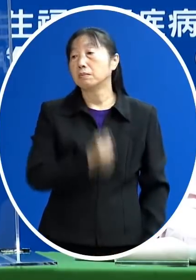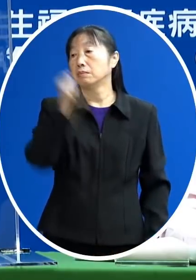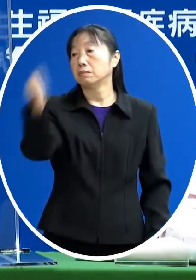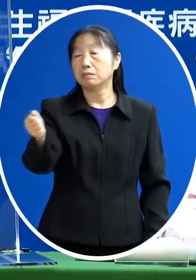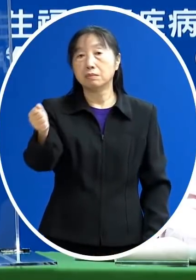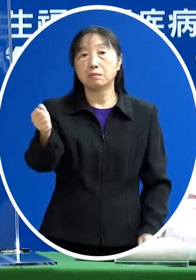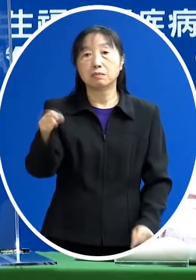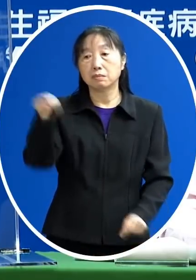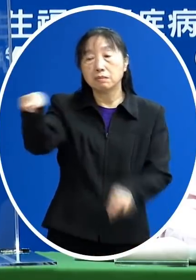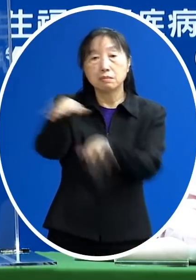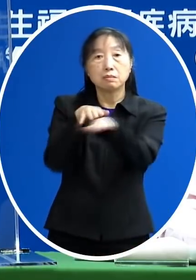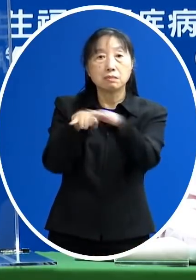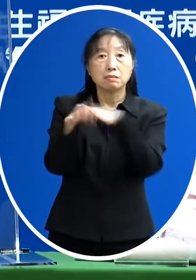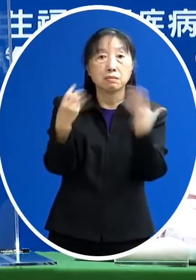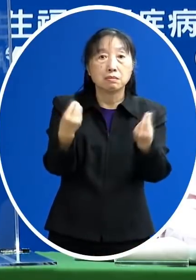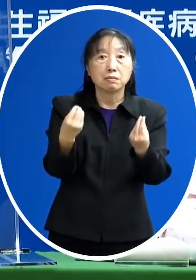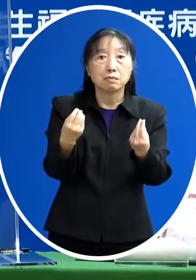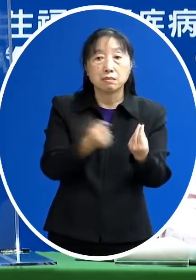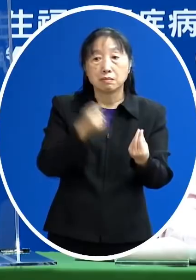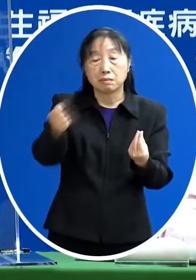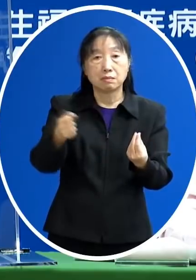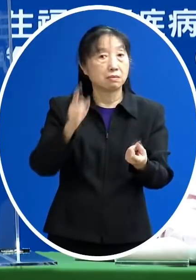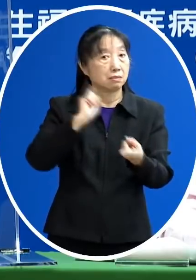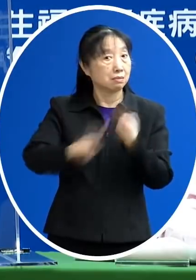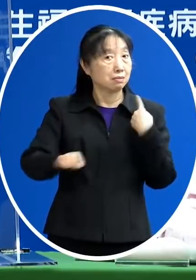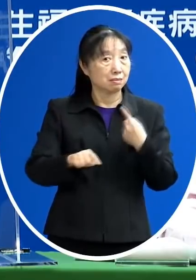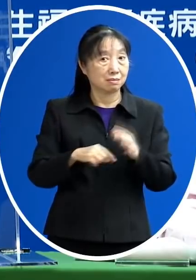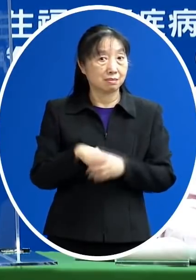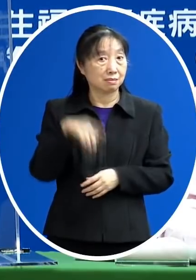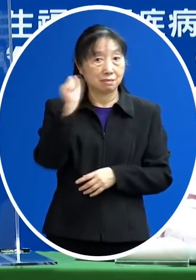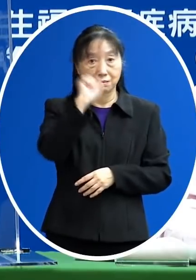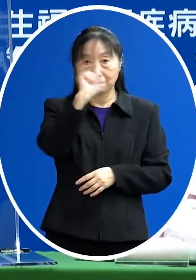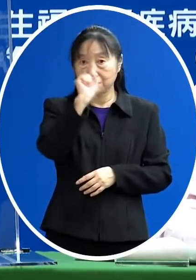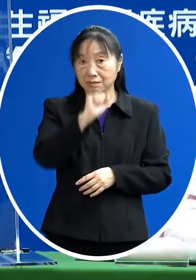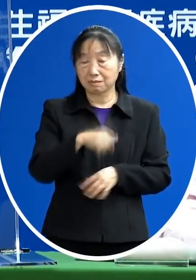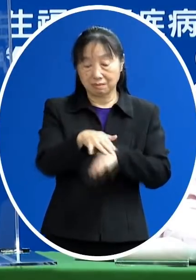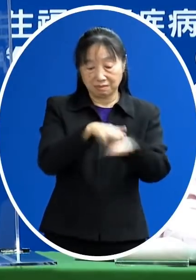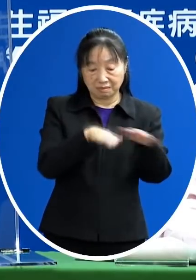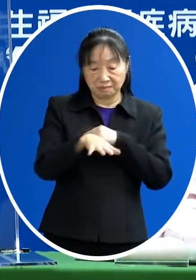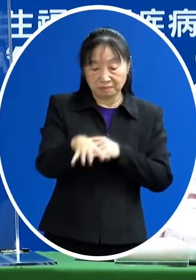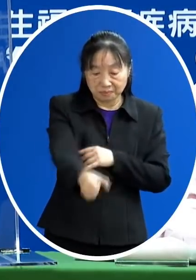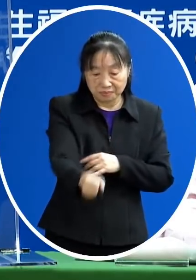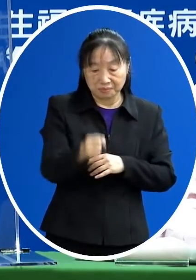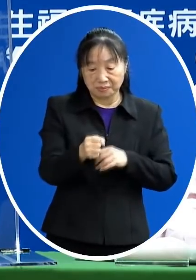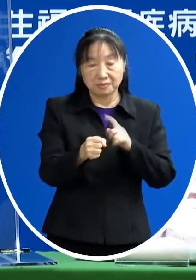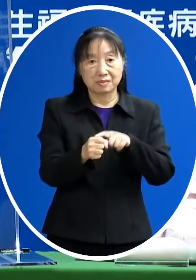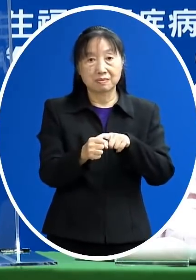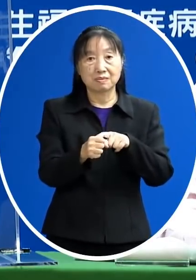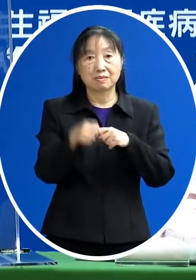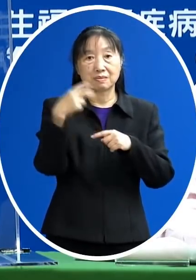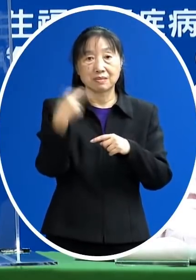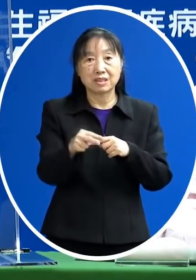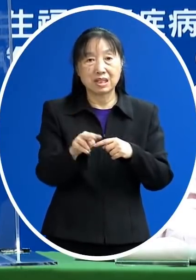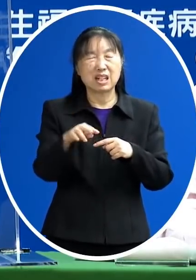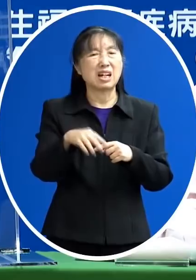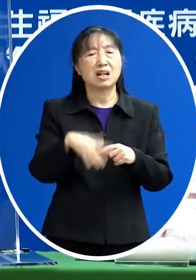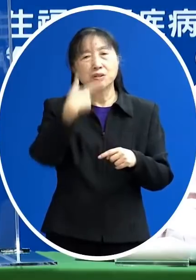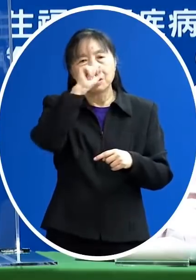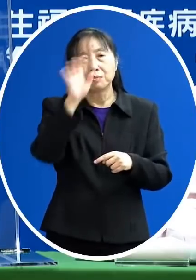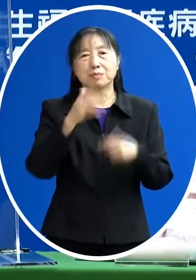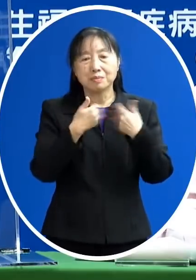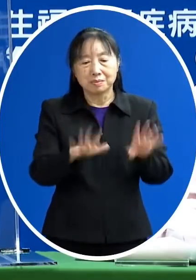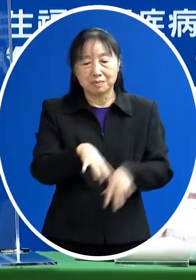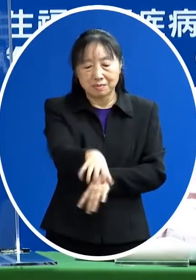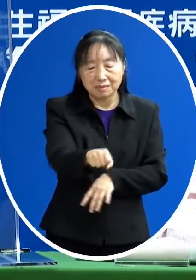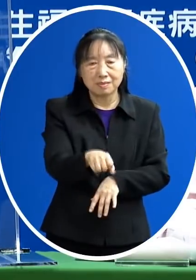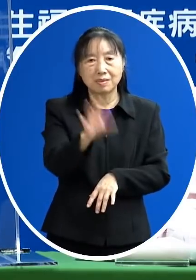个没有戴手套的人。那其实这是不对的了哈，戴着手套就摸了东西，摸就尽量不要去摸东西啊。如果要摸